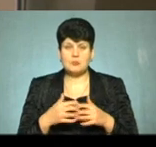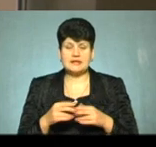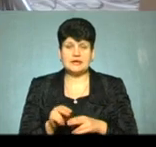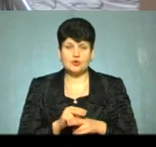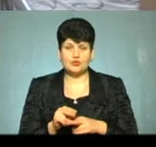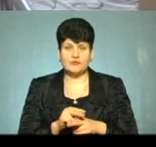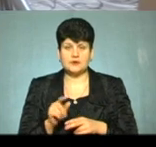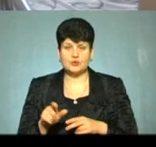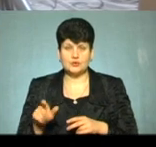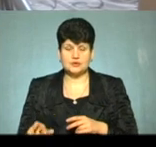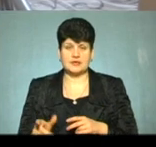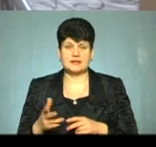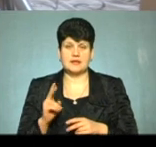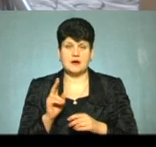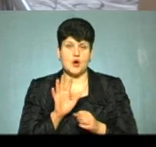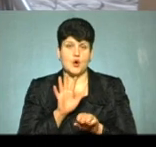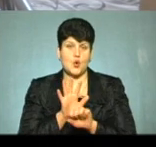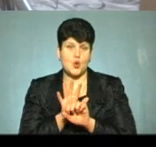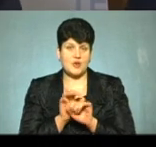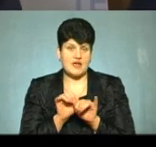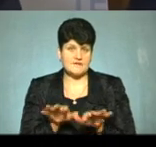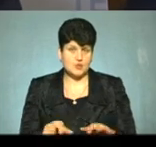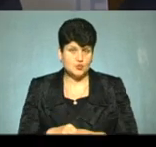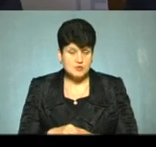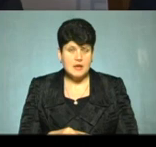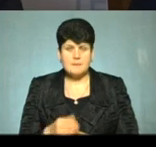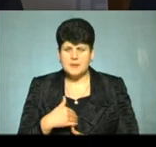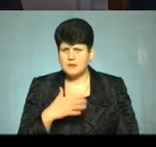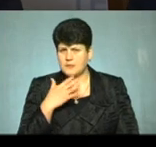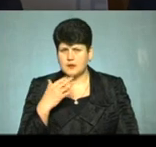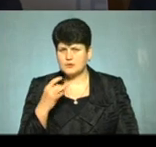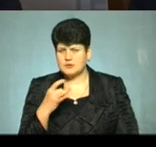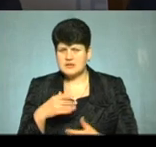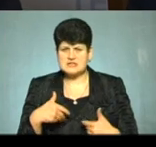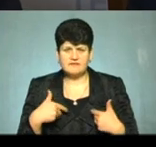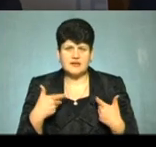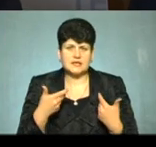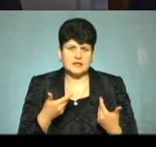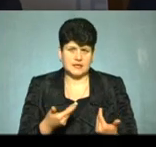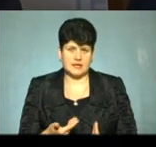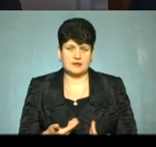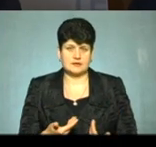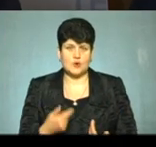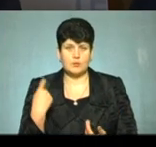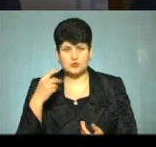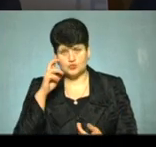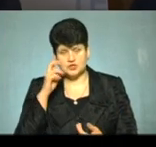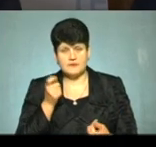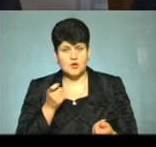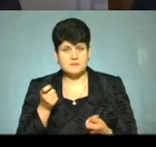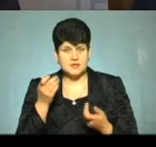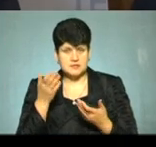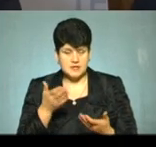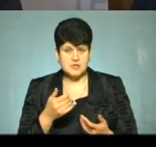обладнання для лікування пацієнтів з підозрою на коронавірус. Ми неодноразово зверталися із листом на обласну